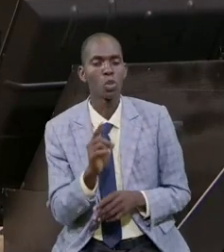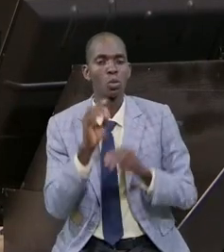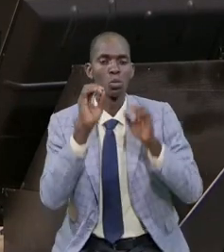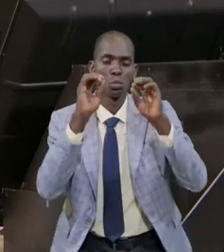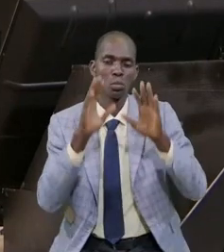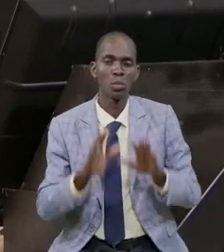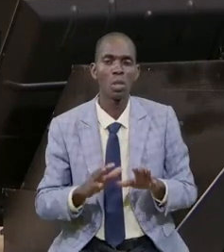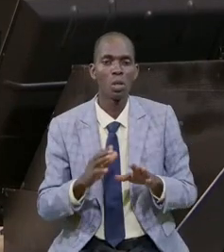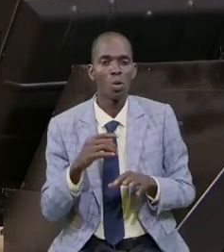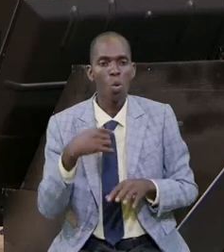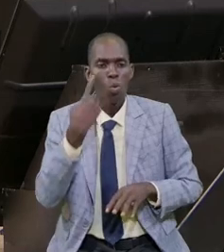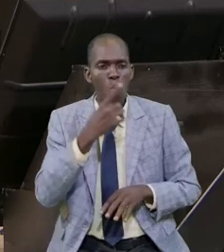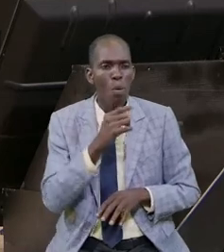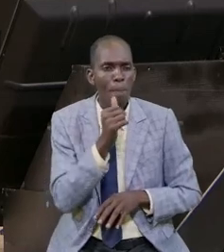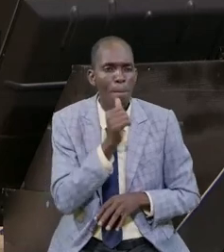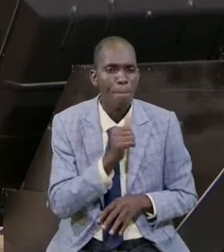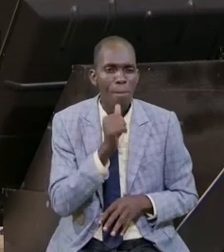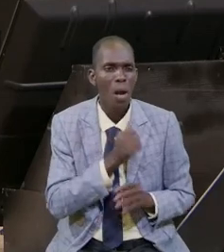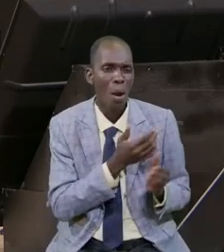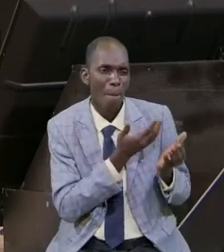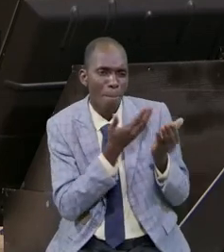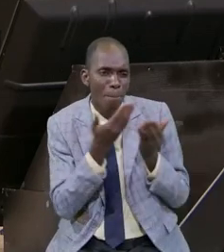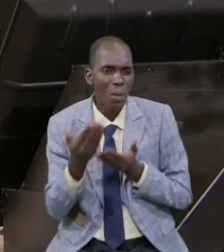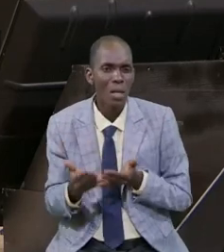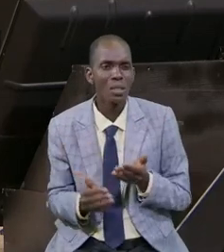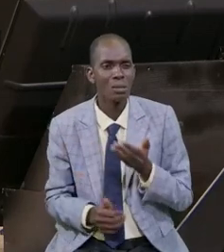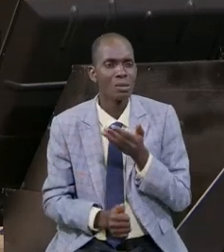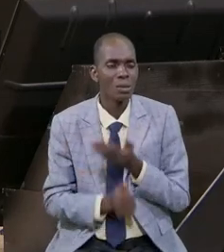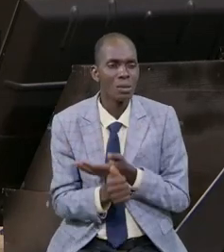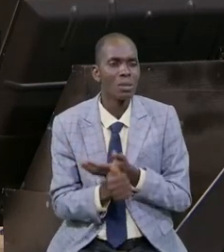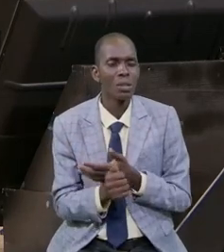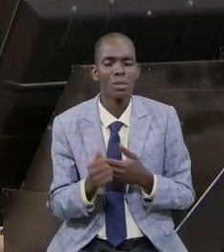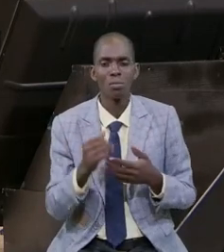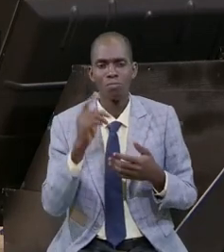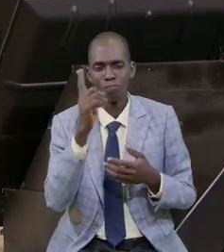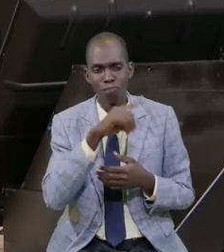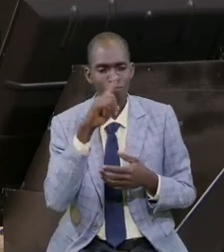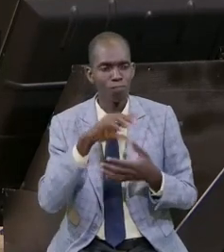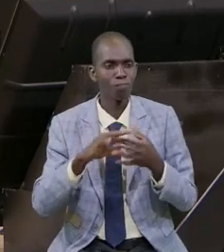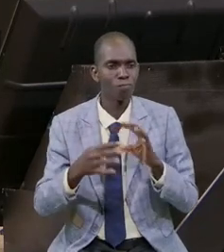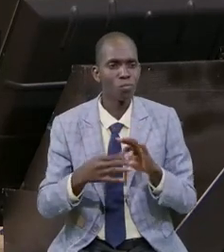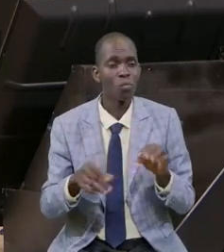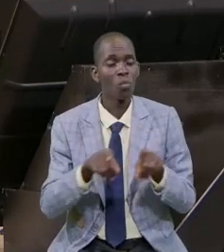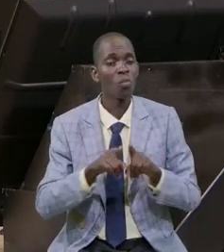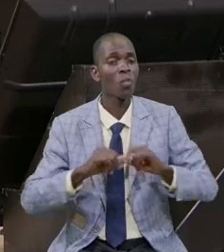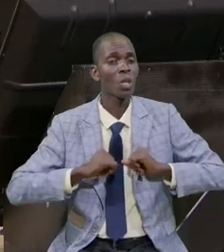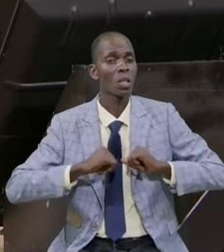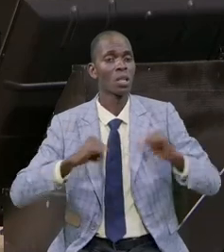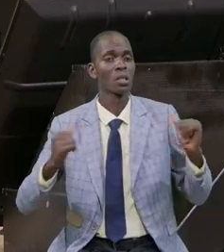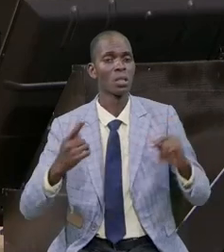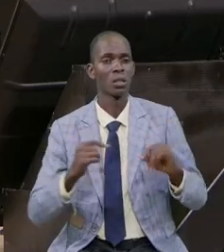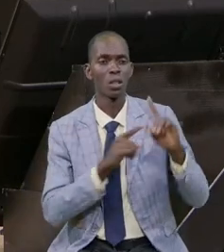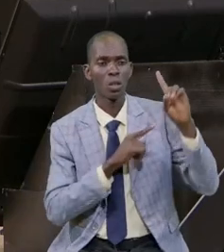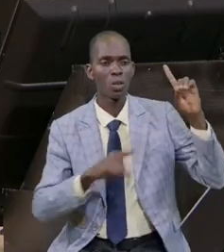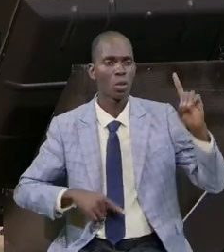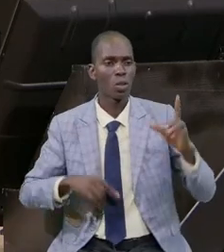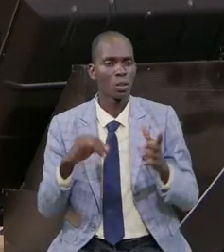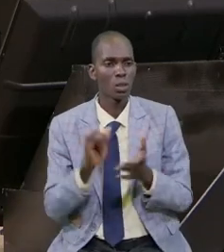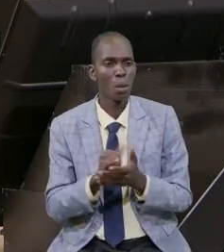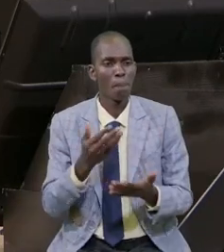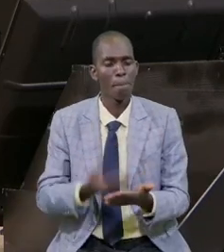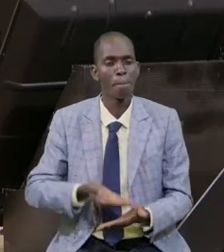qui introduiront des sectes pernicieuses et qui, reniant le maître qui les a rachetés,